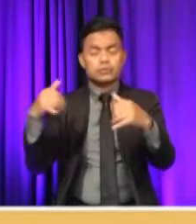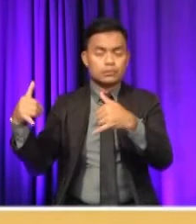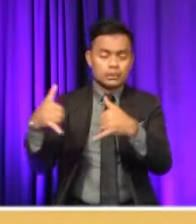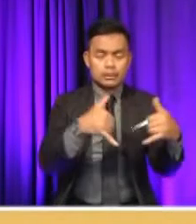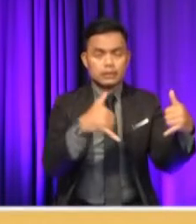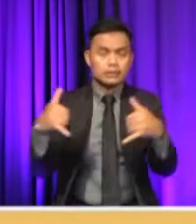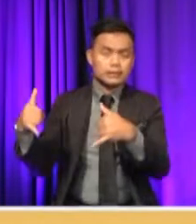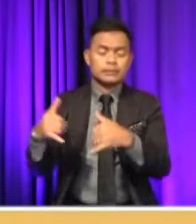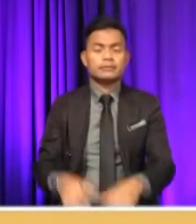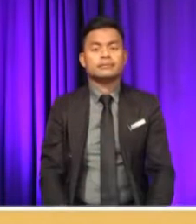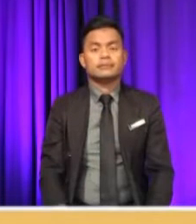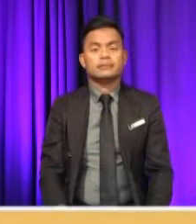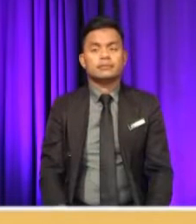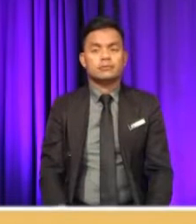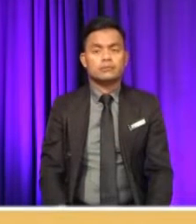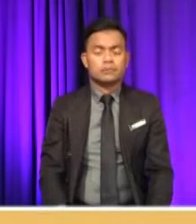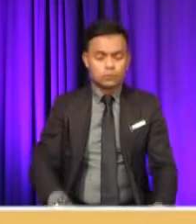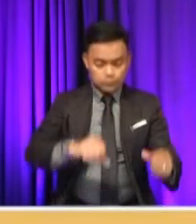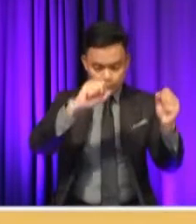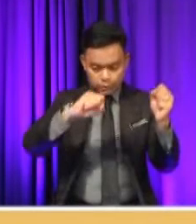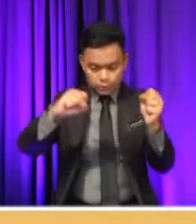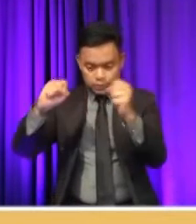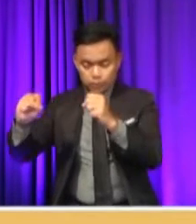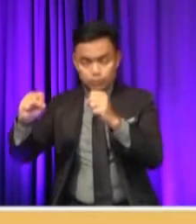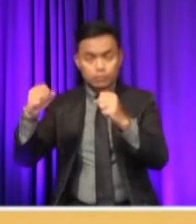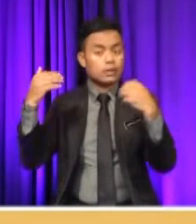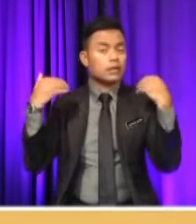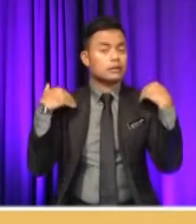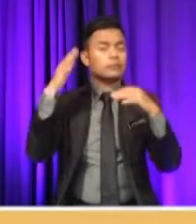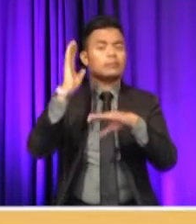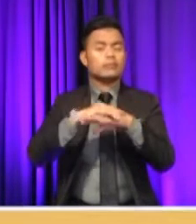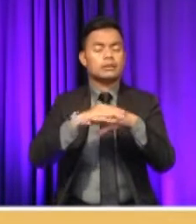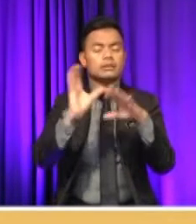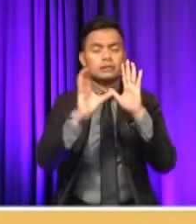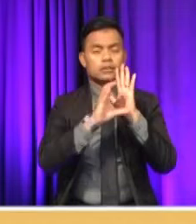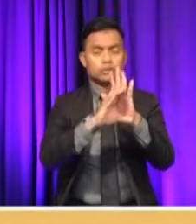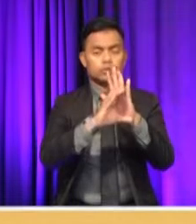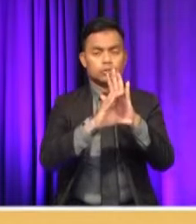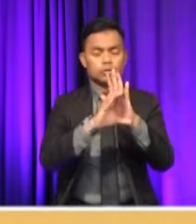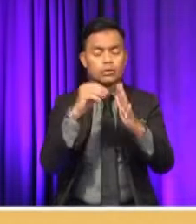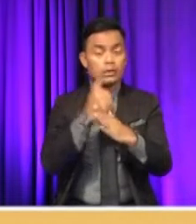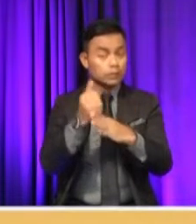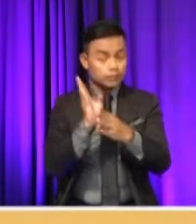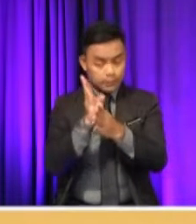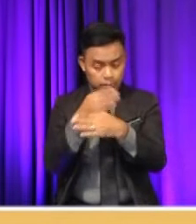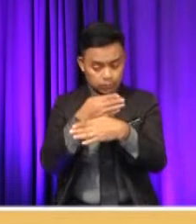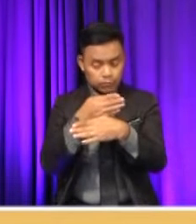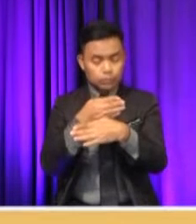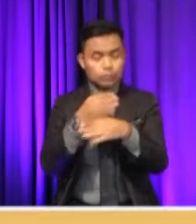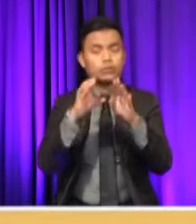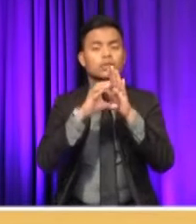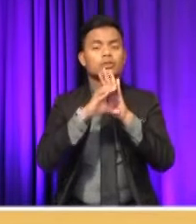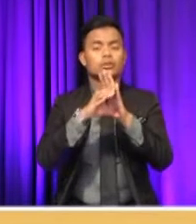gelombang AU, okey, gelombang arus ulang alik ini ada pelbagai contoh. Ada pelbagai bentuk. Okey, contoh dia